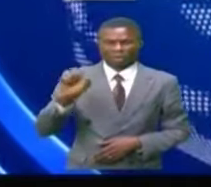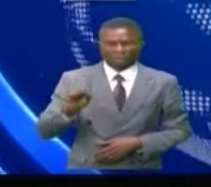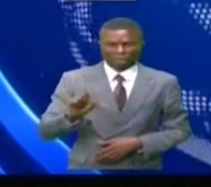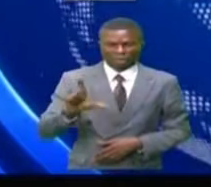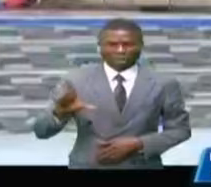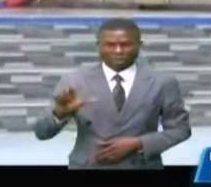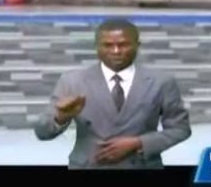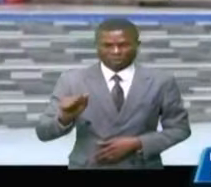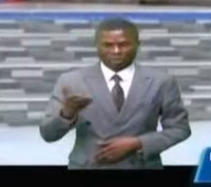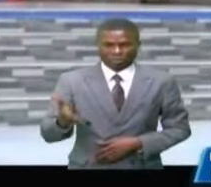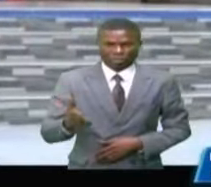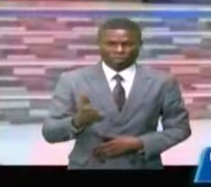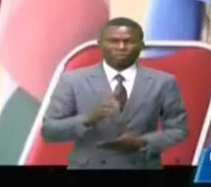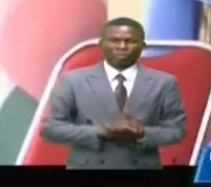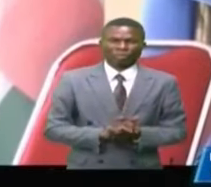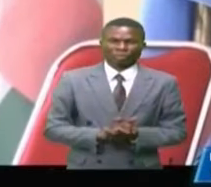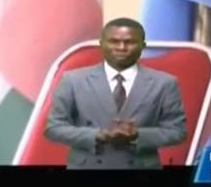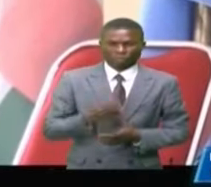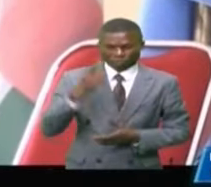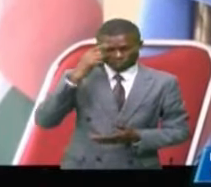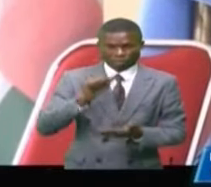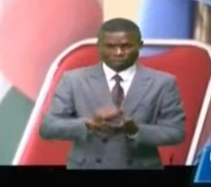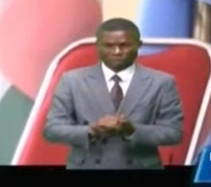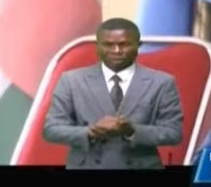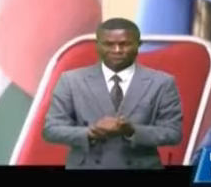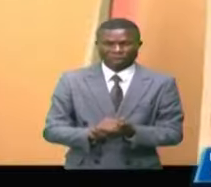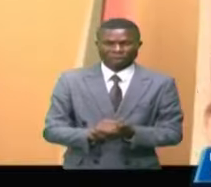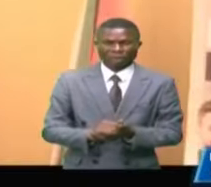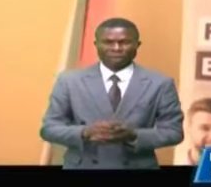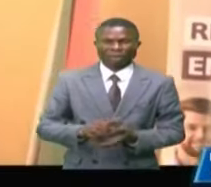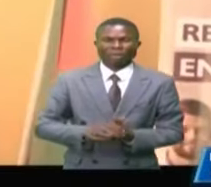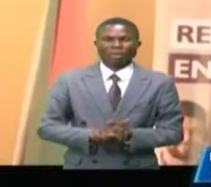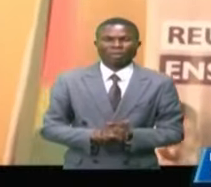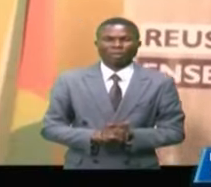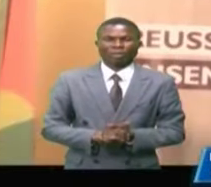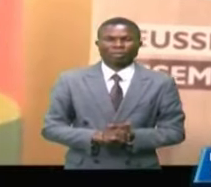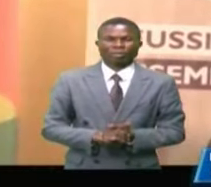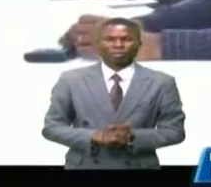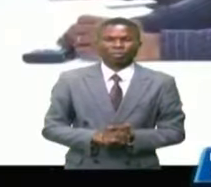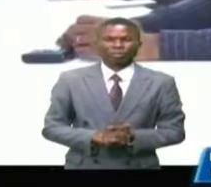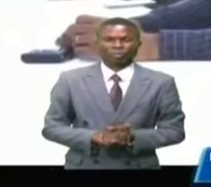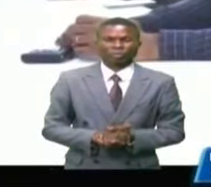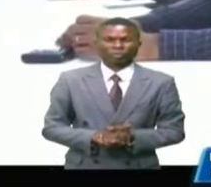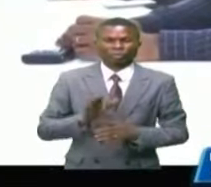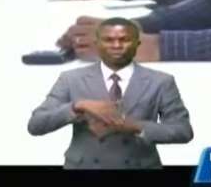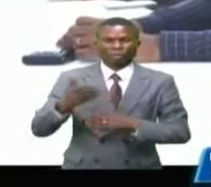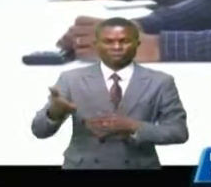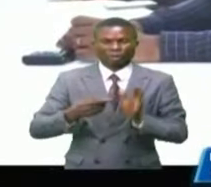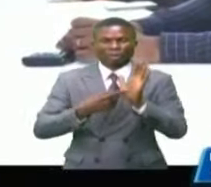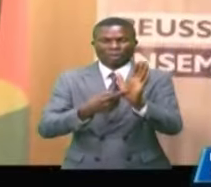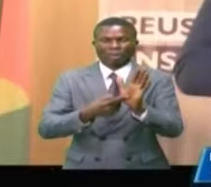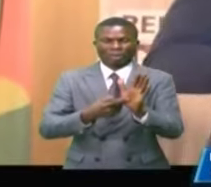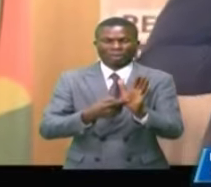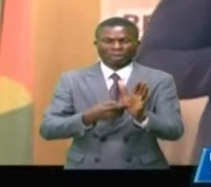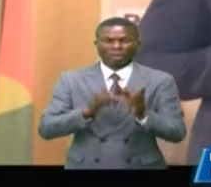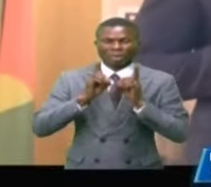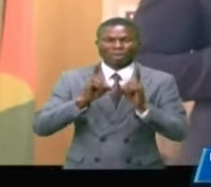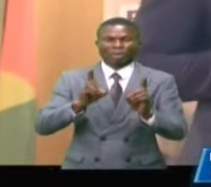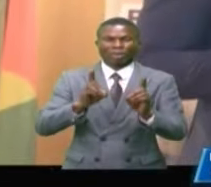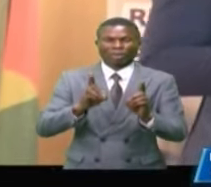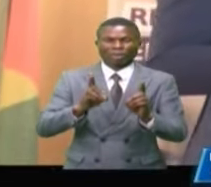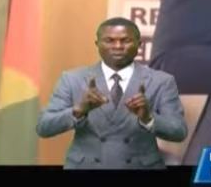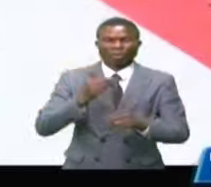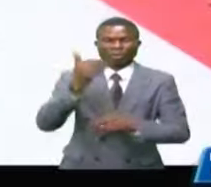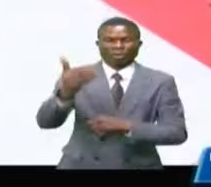cet effet, le directeur depuis Haut-Katanga, Joël Mokomamata, a présenté lors de son allocution